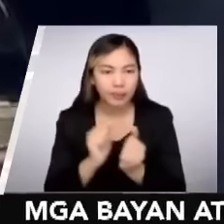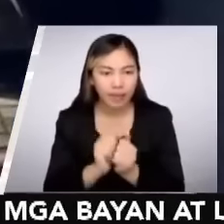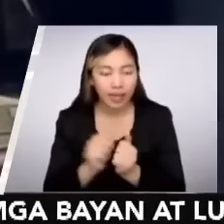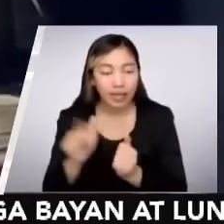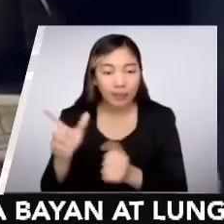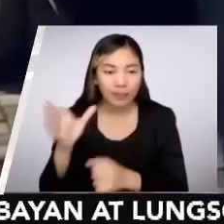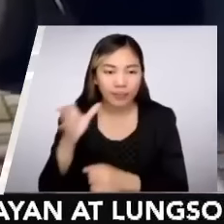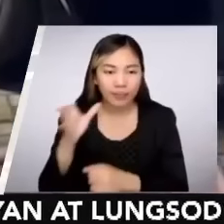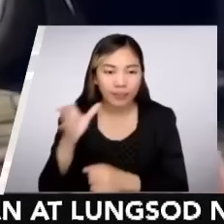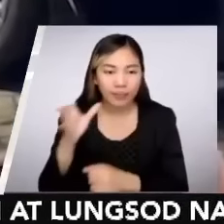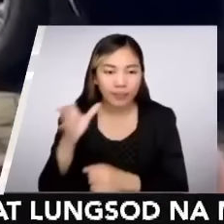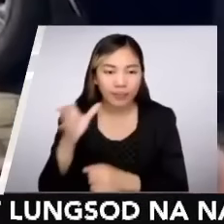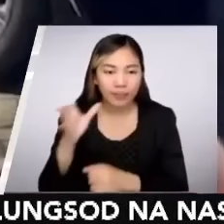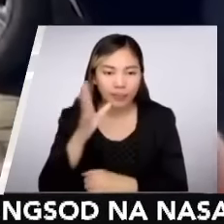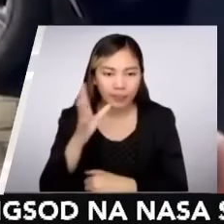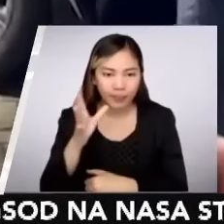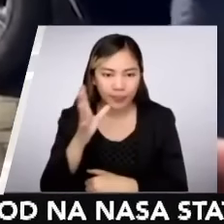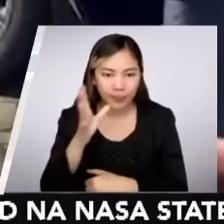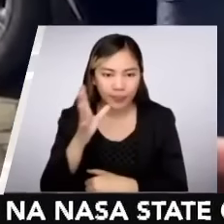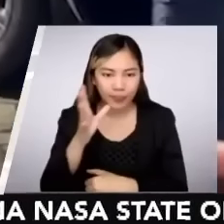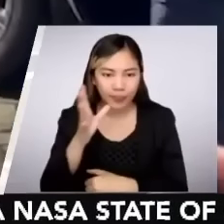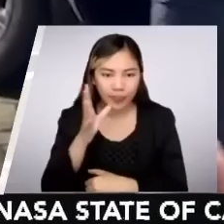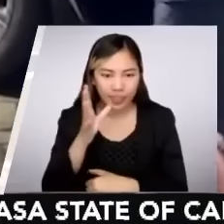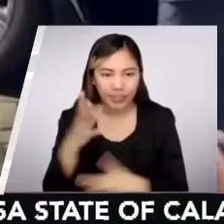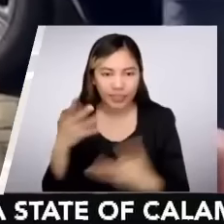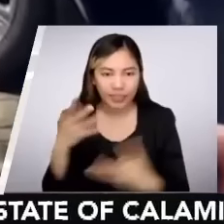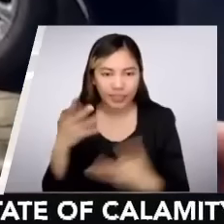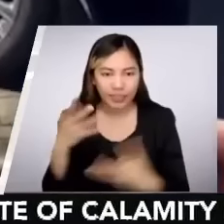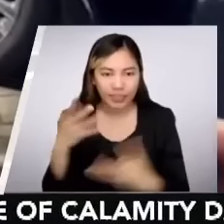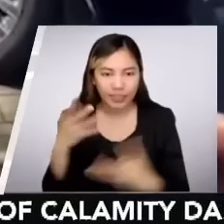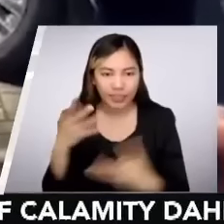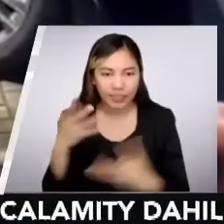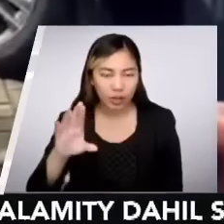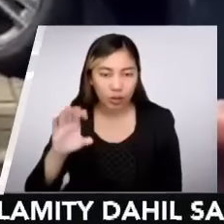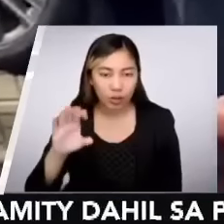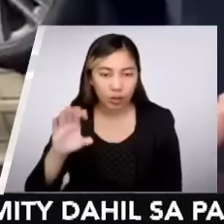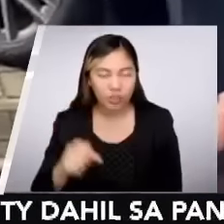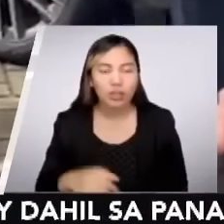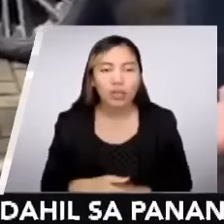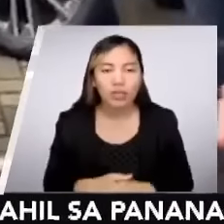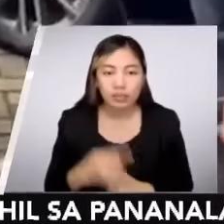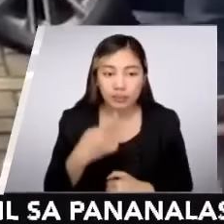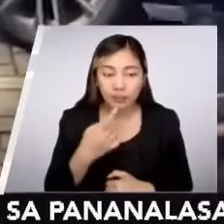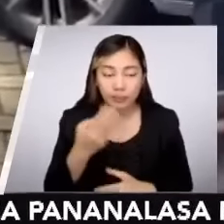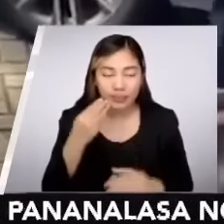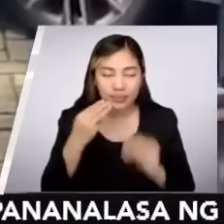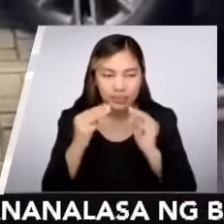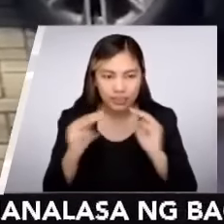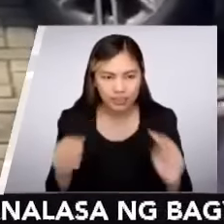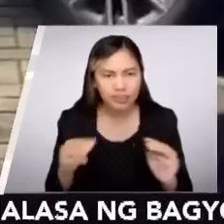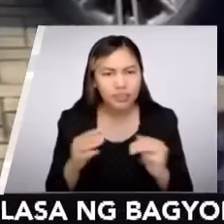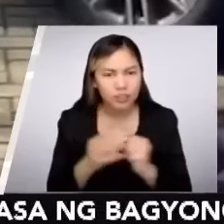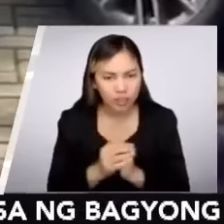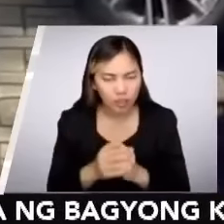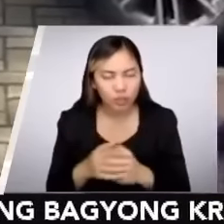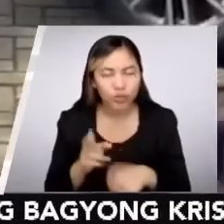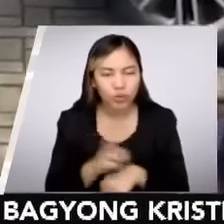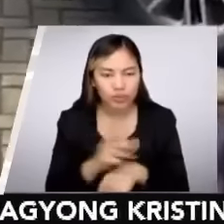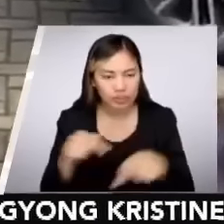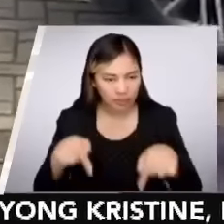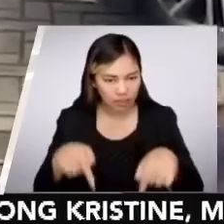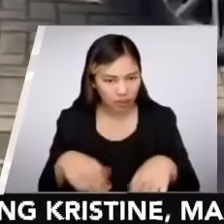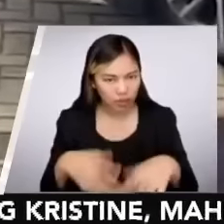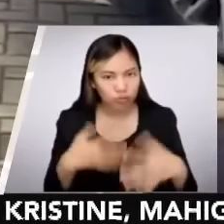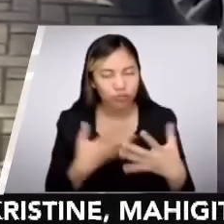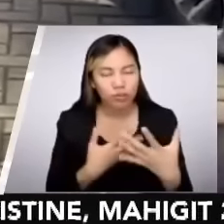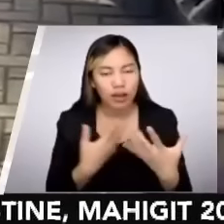sana gamitin ang panahong ito para pagtibayin pa ang ating pananampalataya at pakikipag-ugnayan sa isa't isa. Naway gamitin din daw